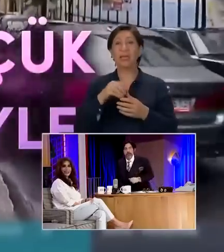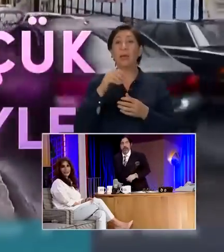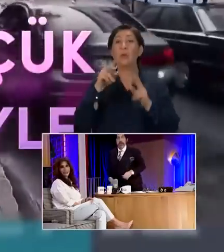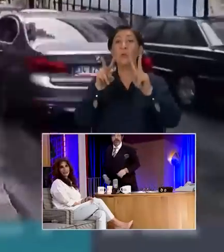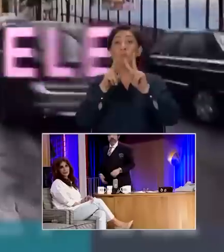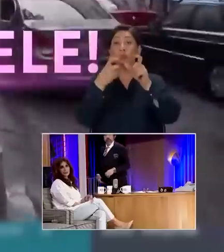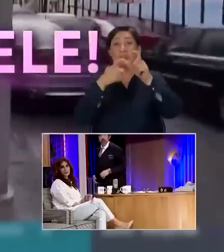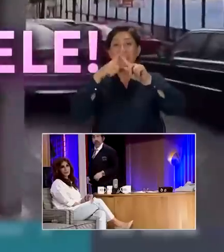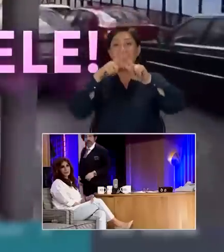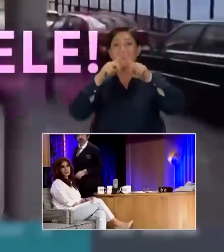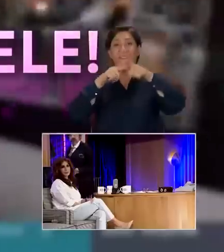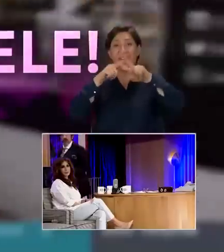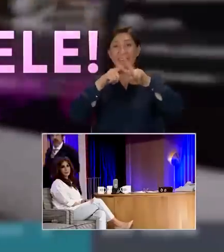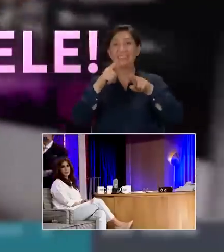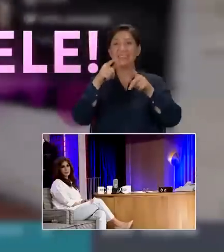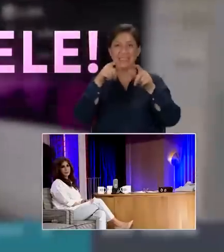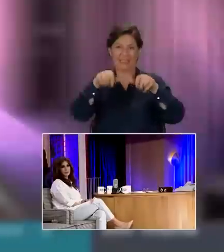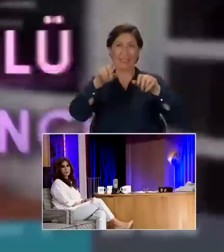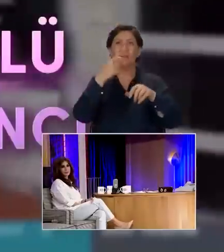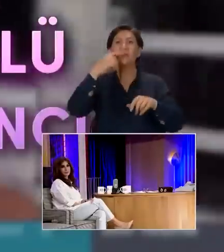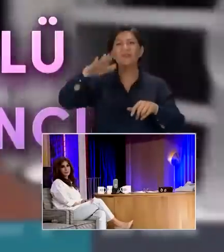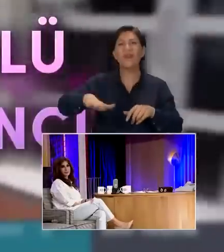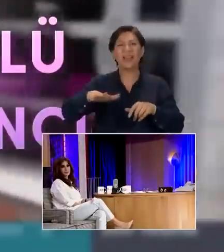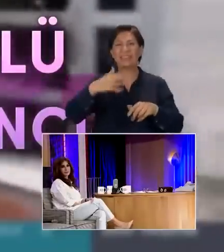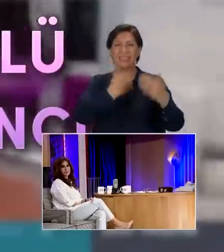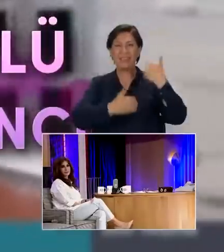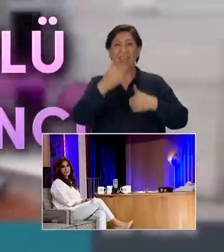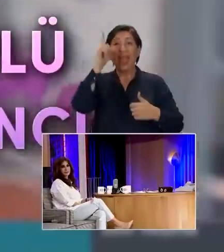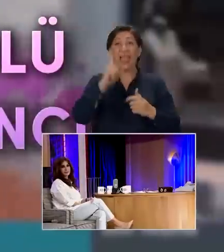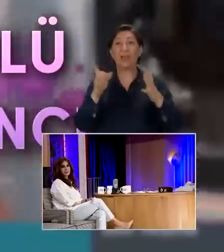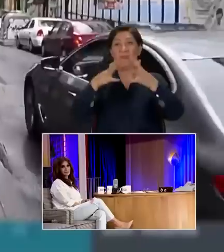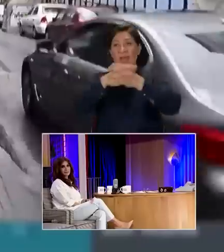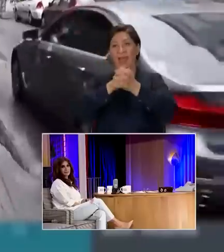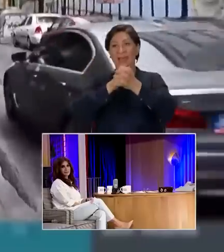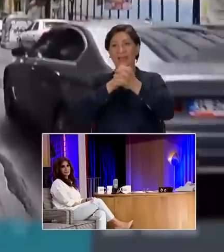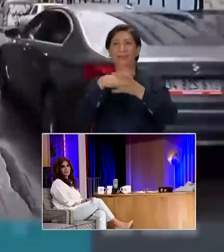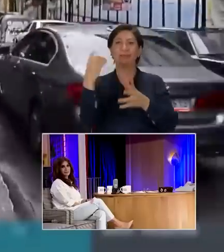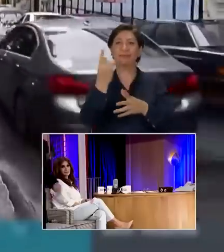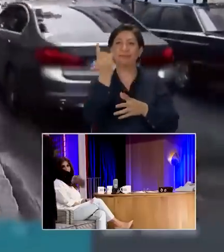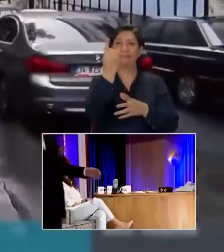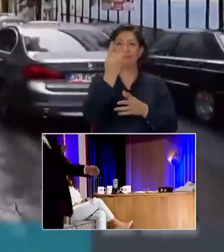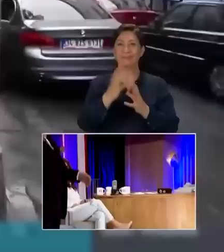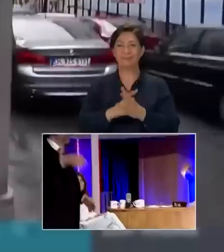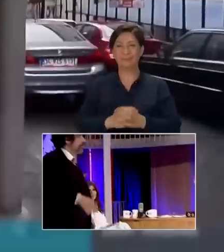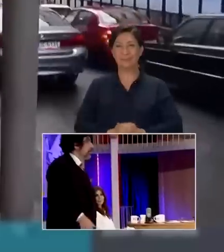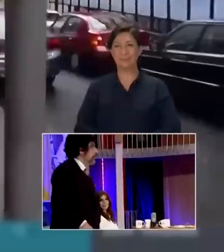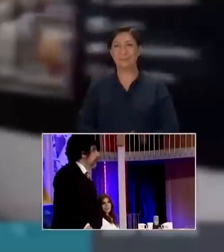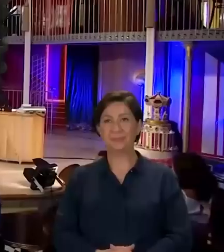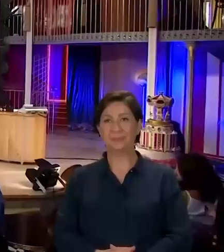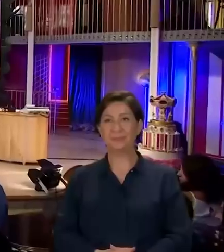Mustafa Sandal 20 yaş küçük sevgilisiyle ilk kez el ele. El ele